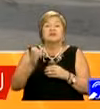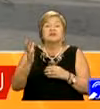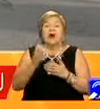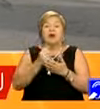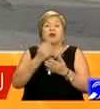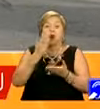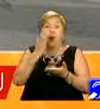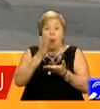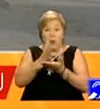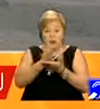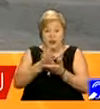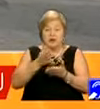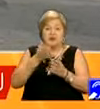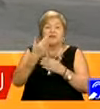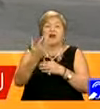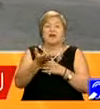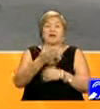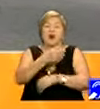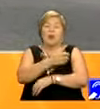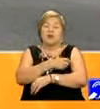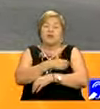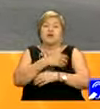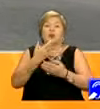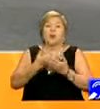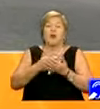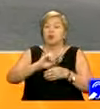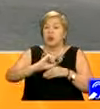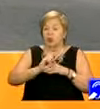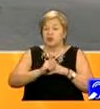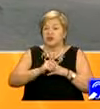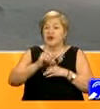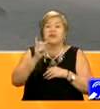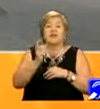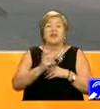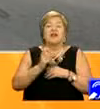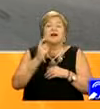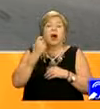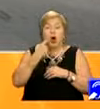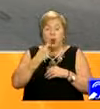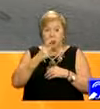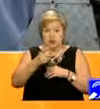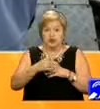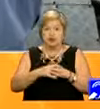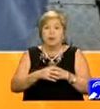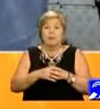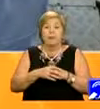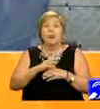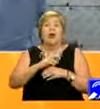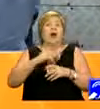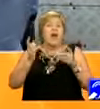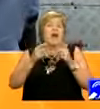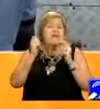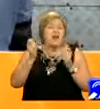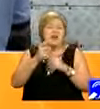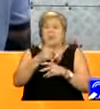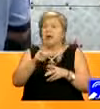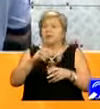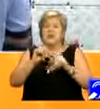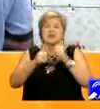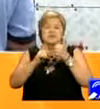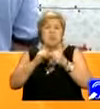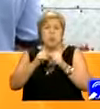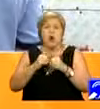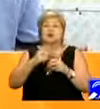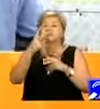hotărâri emise de Comitetul Județean pentru Situații de Urgență din Cluj, evenimentele și activitățile sportive